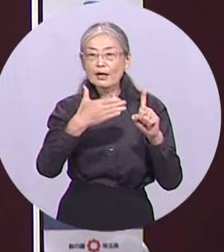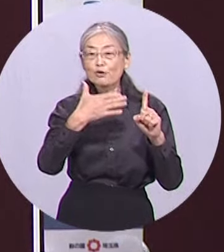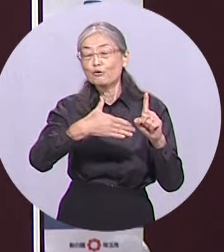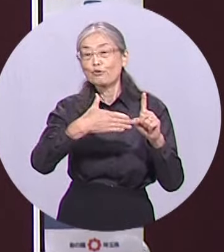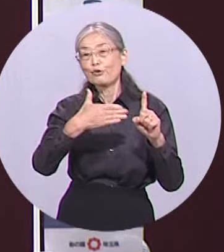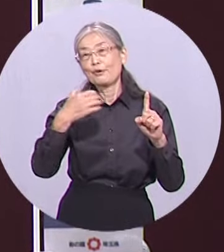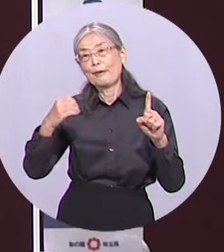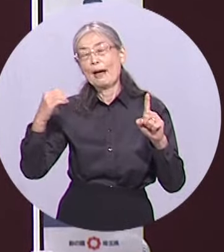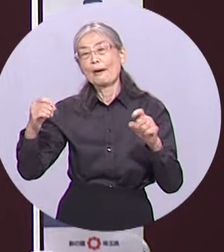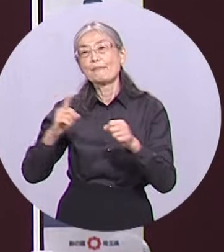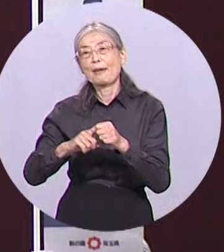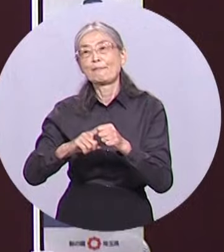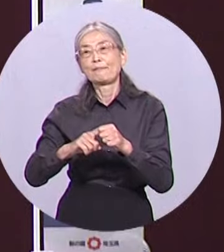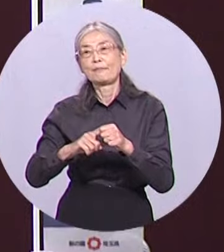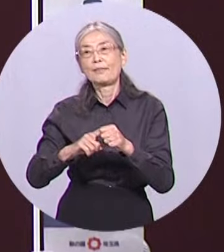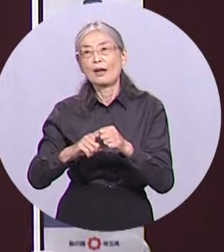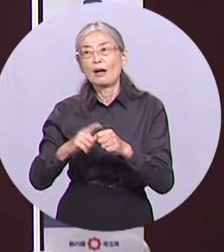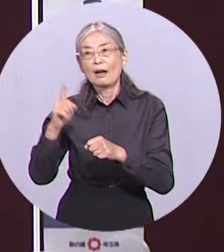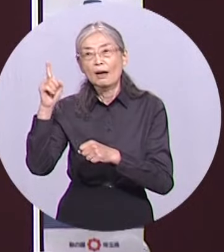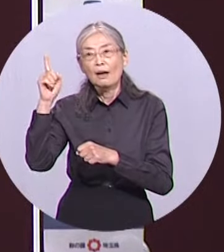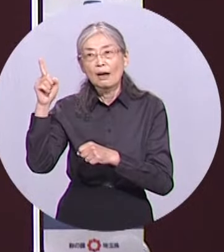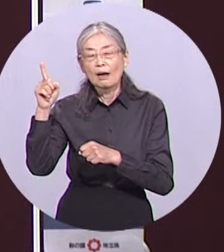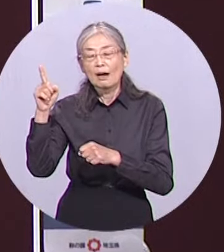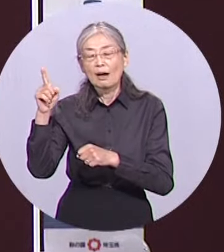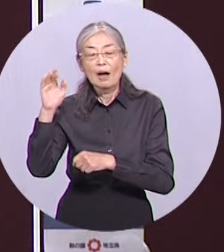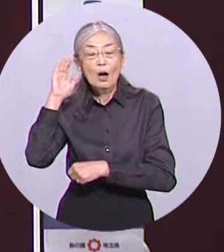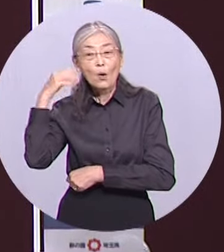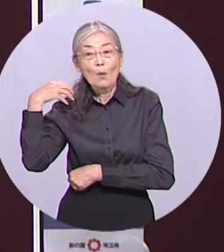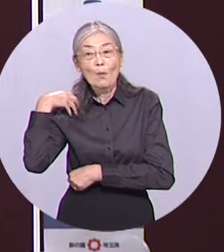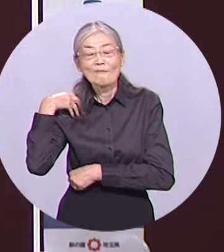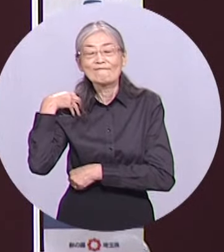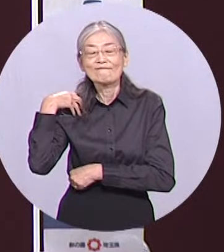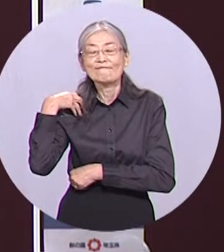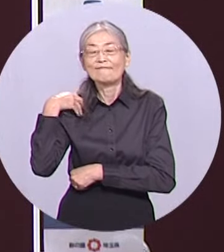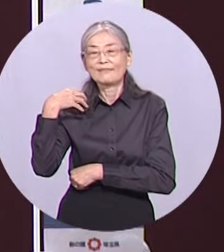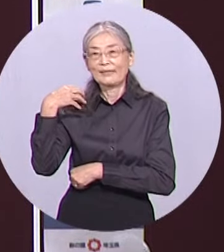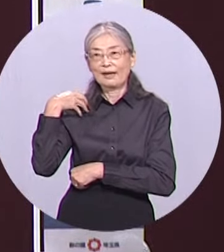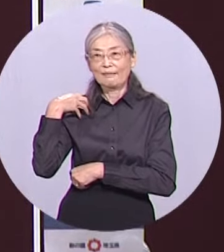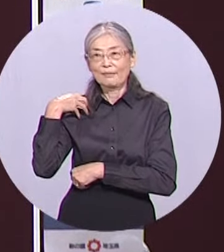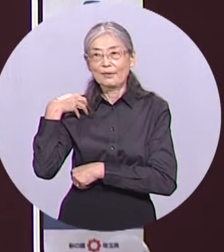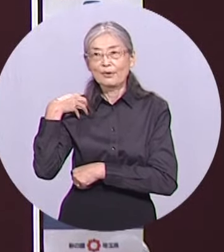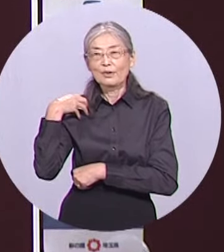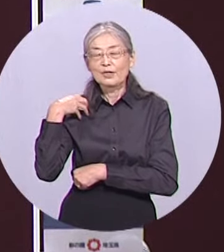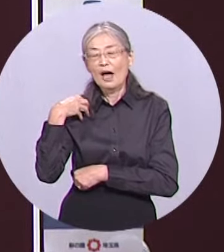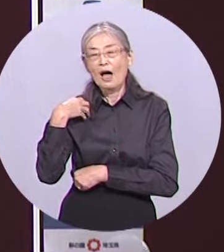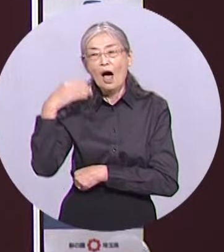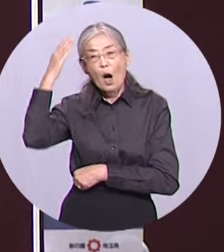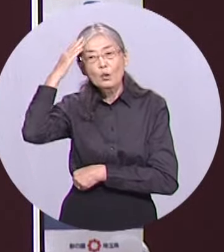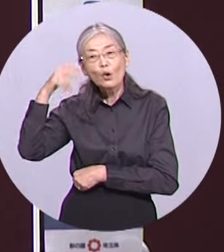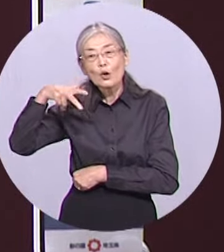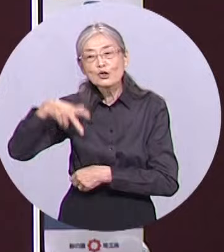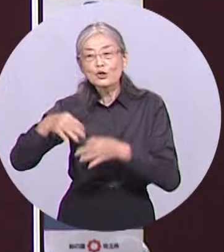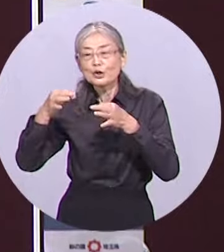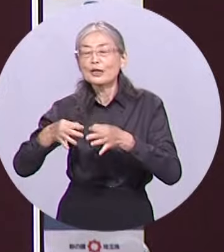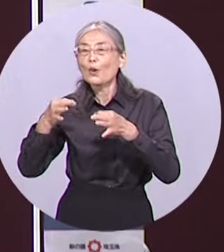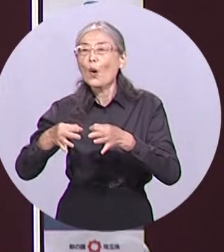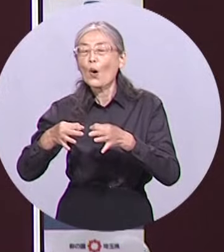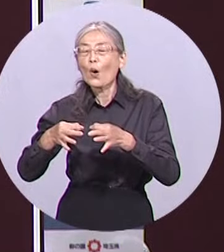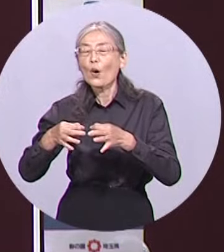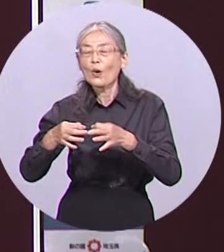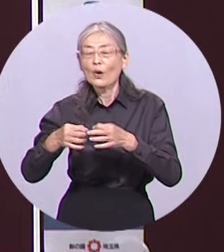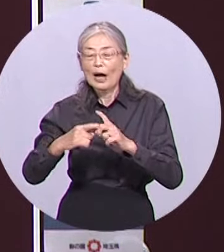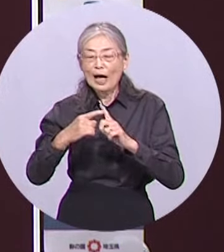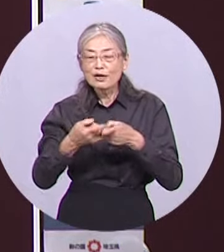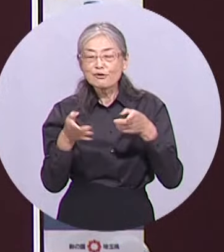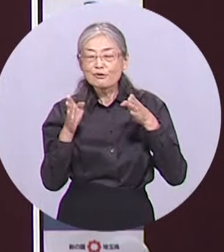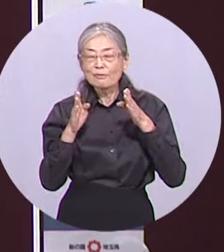ですねには渋沢翁が顧問を務められたクロス銀行という銀行がですね入間に開業いた